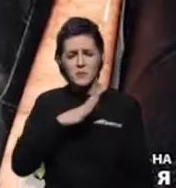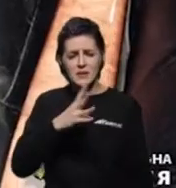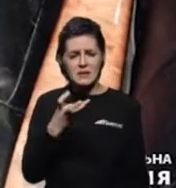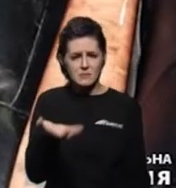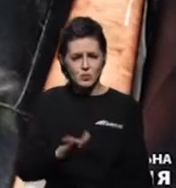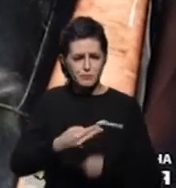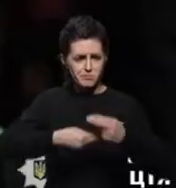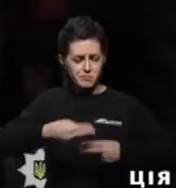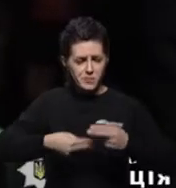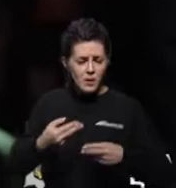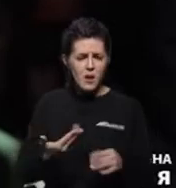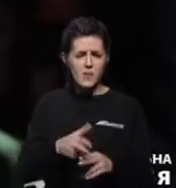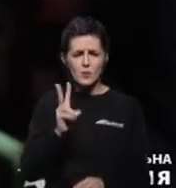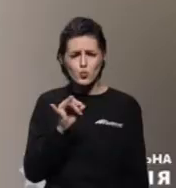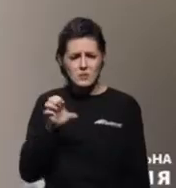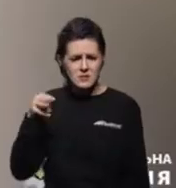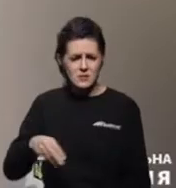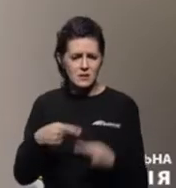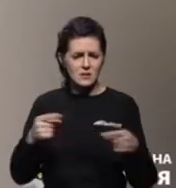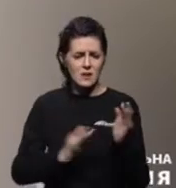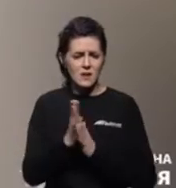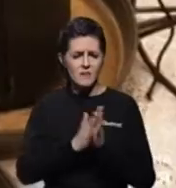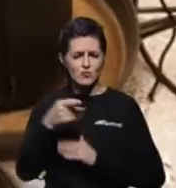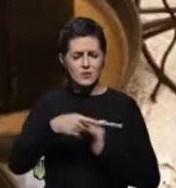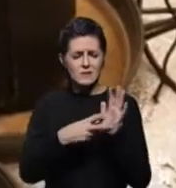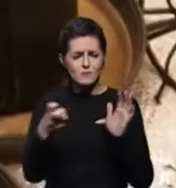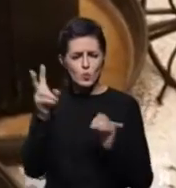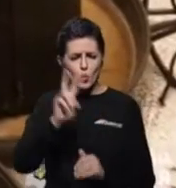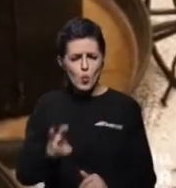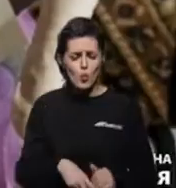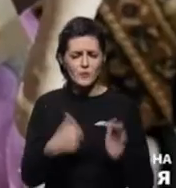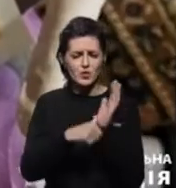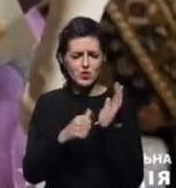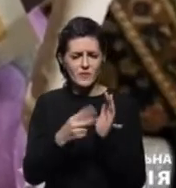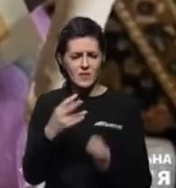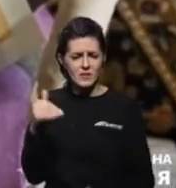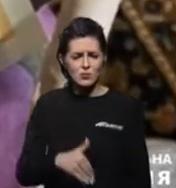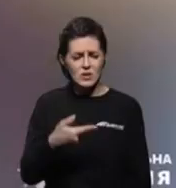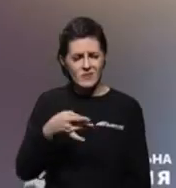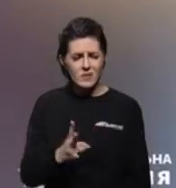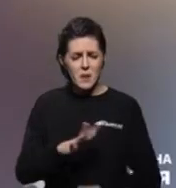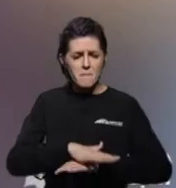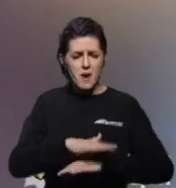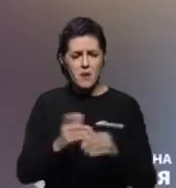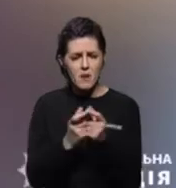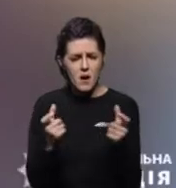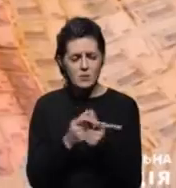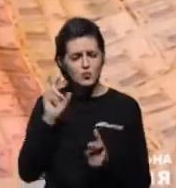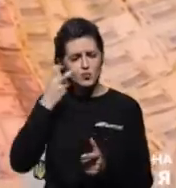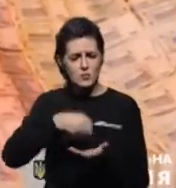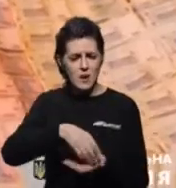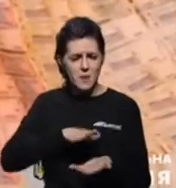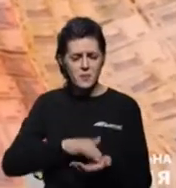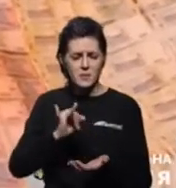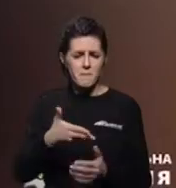згортків з наркотиками. Кущі конопель – 1700 доларів, майже 62 тисячі гривень, банківські картки, чорнові записи